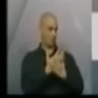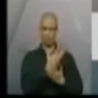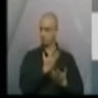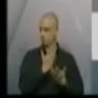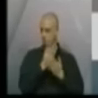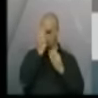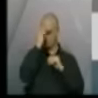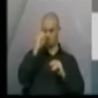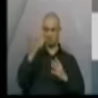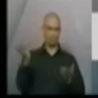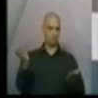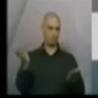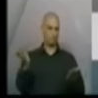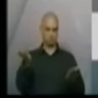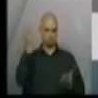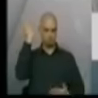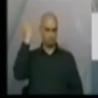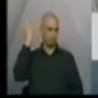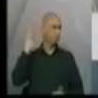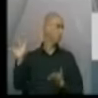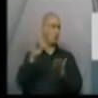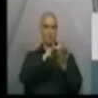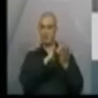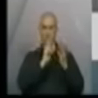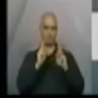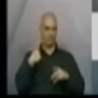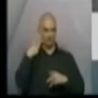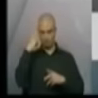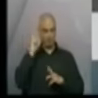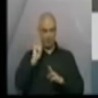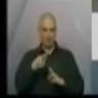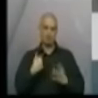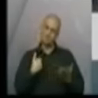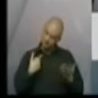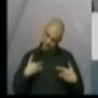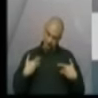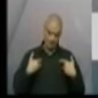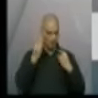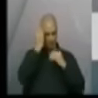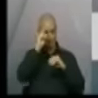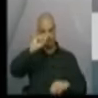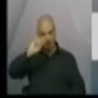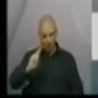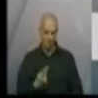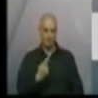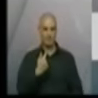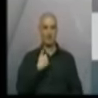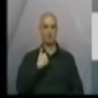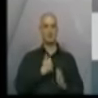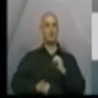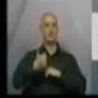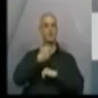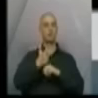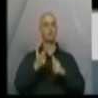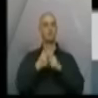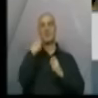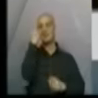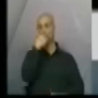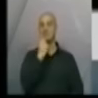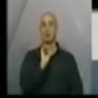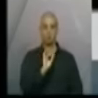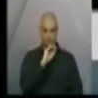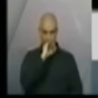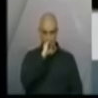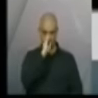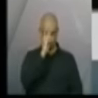הודעתי על כך ל כל במה אפשרית חשבתי שאין צורך אבלס לא זה בסדר אני עומד בראש מפלגת זהות אגב